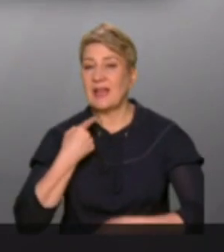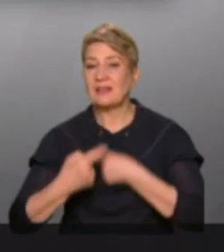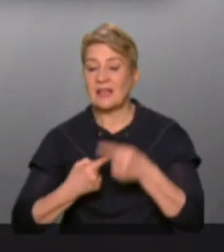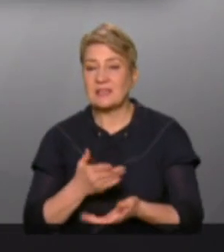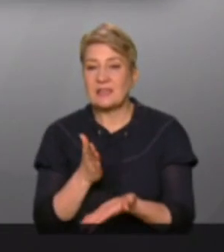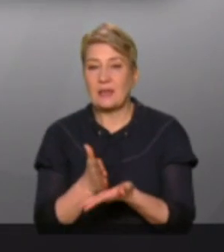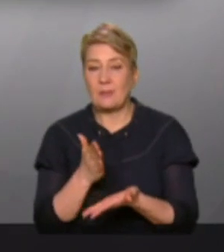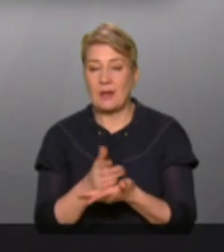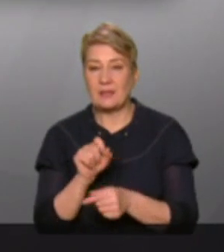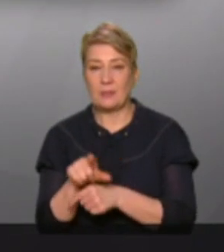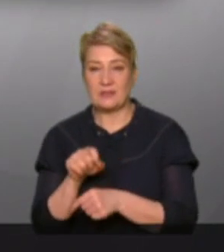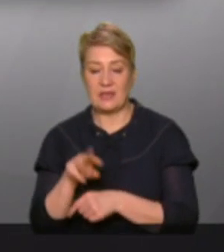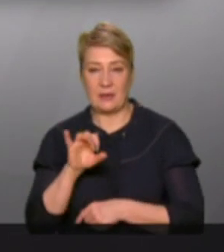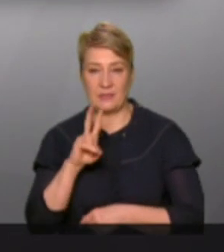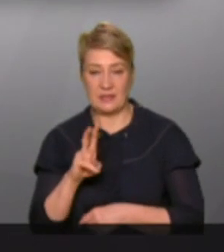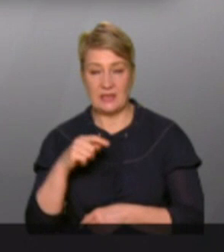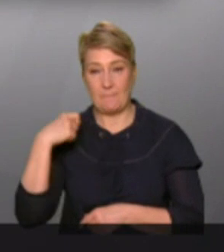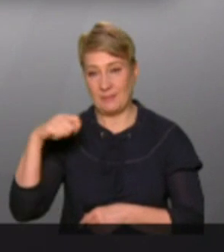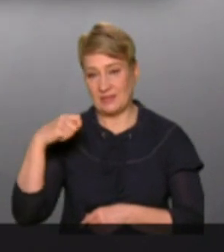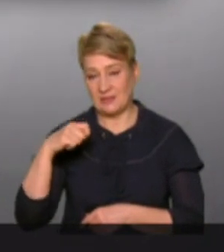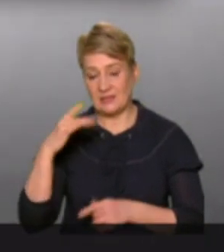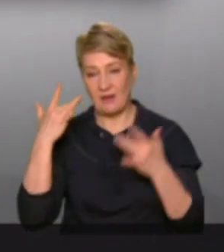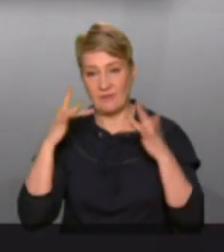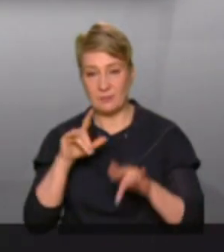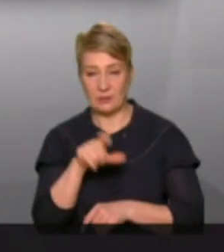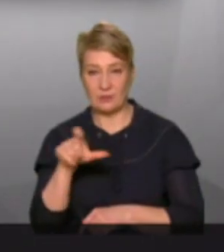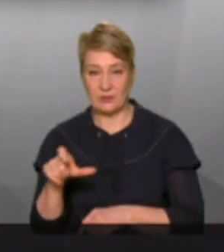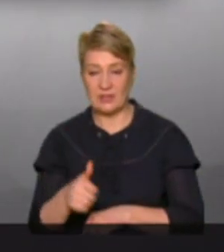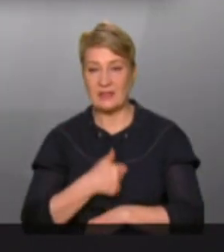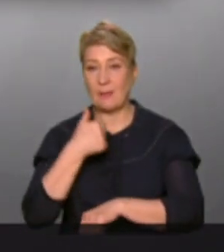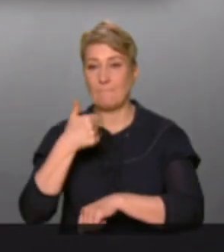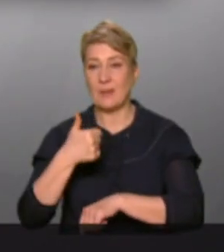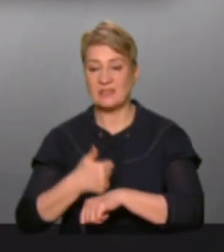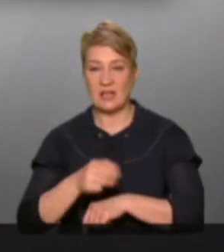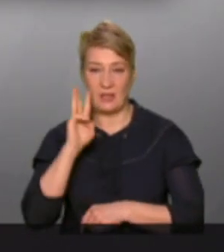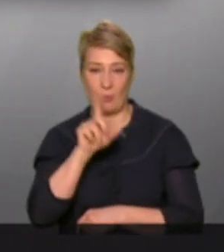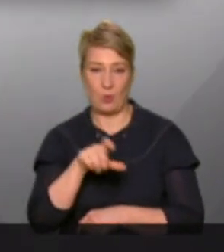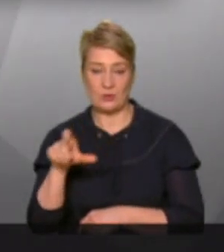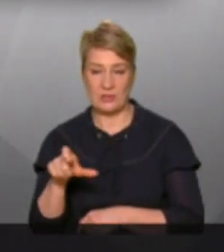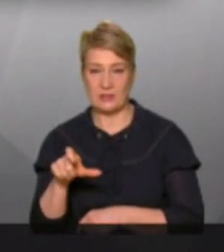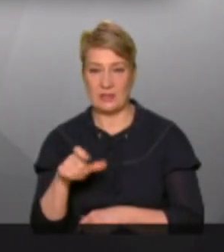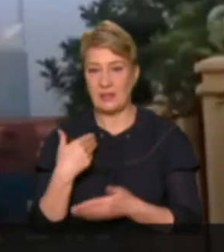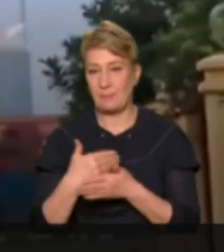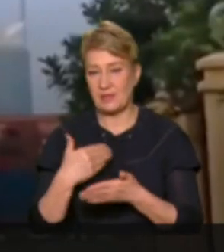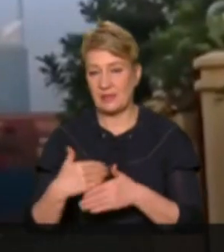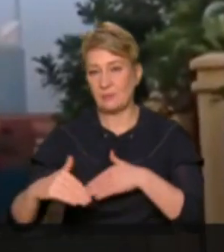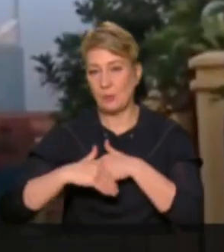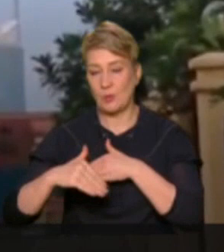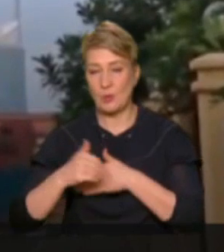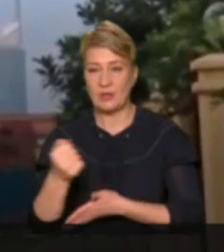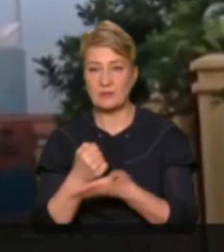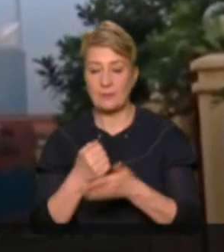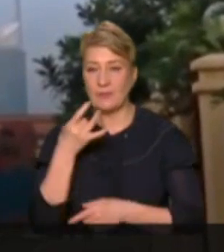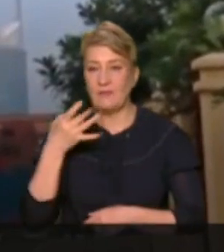призначення МЗС та президентом випадкових людей на посади послів для, наприклад, постачання озброєння. В